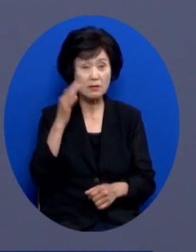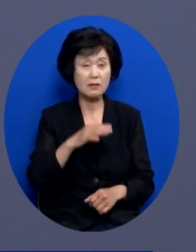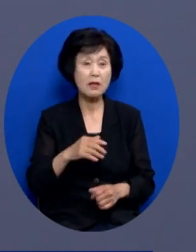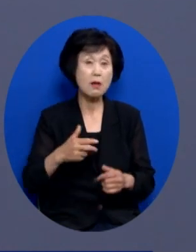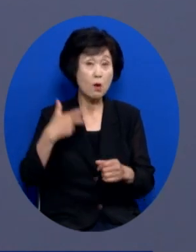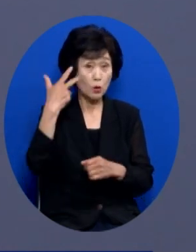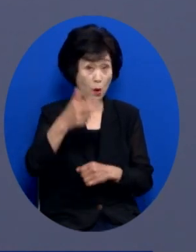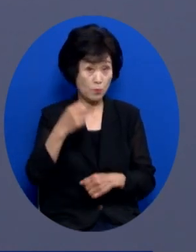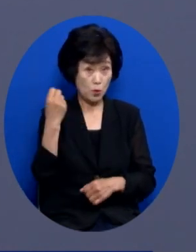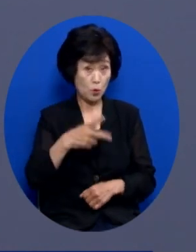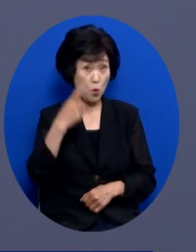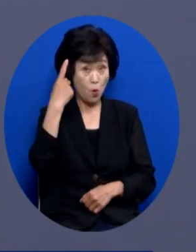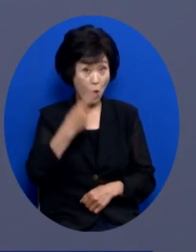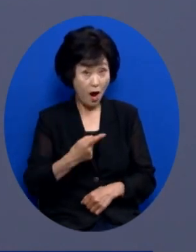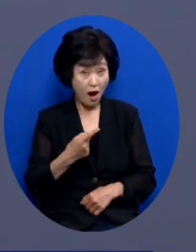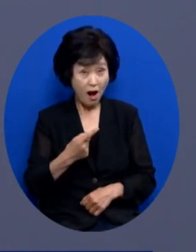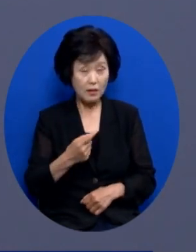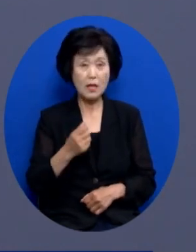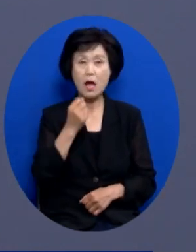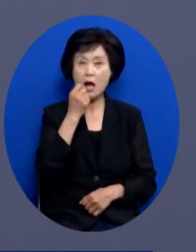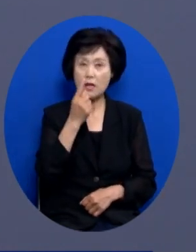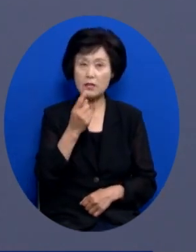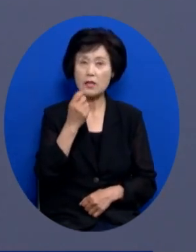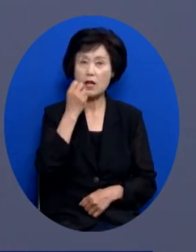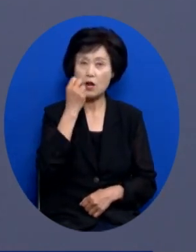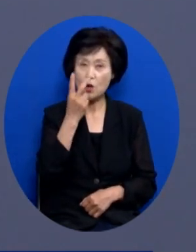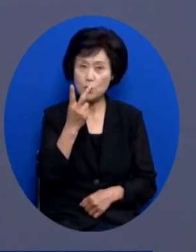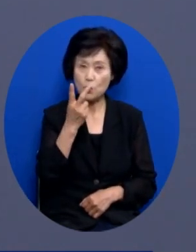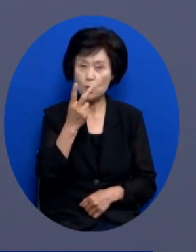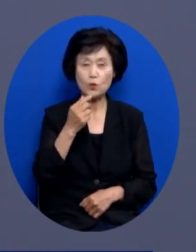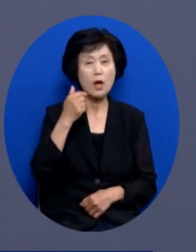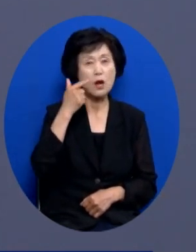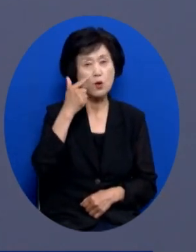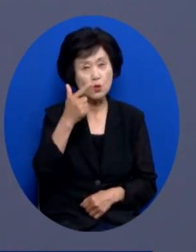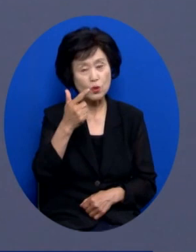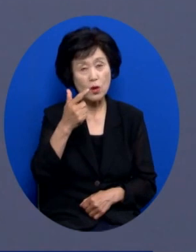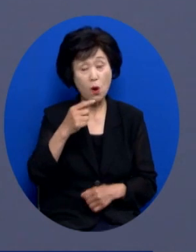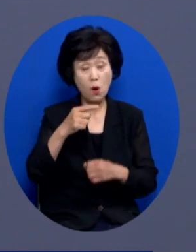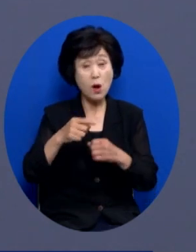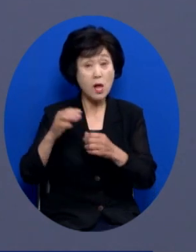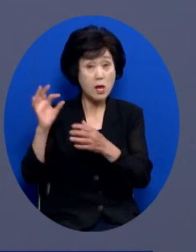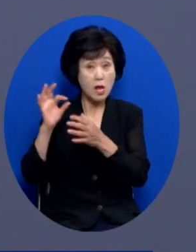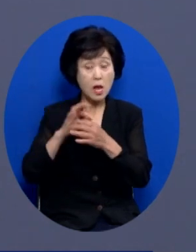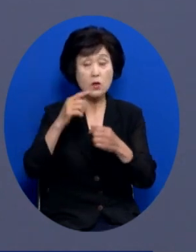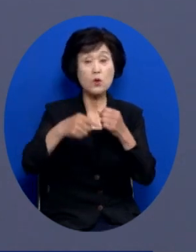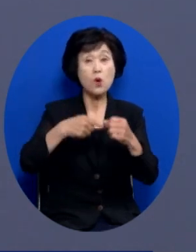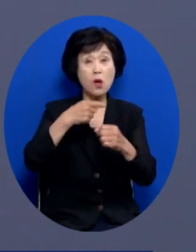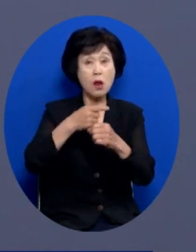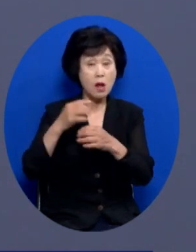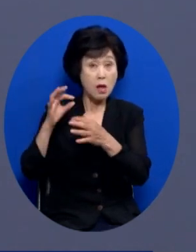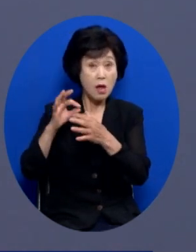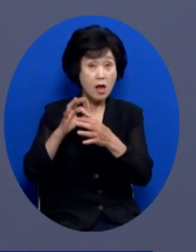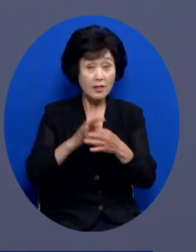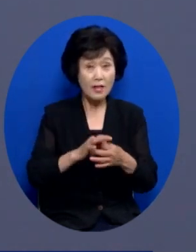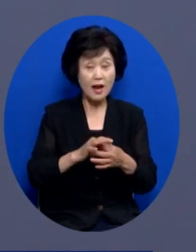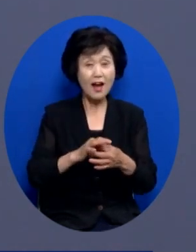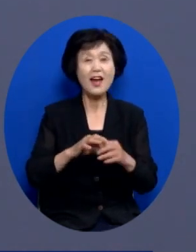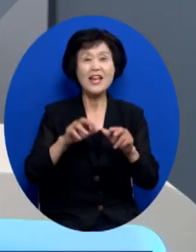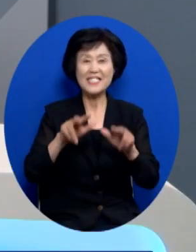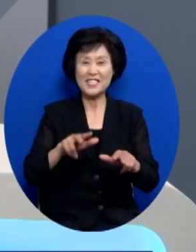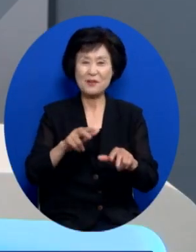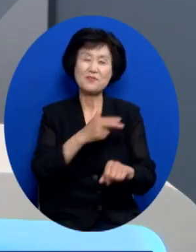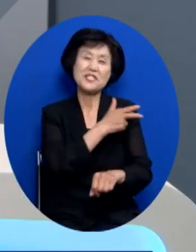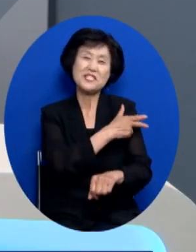거예요. 그래서 한 달, 두 달, 6개월, 1년 계속 나오시다가 세례받고 집사님